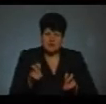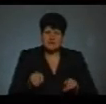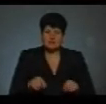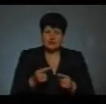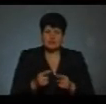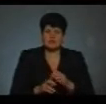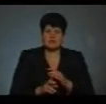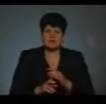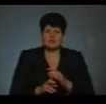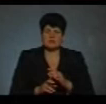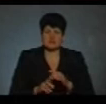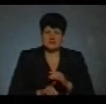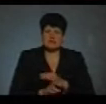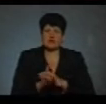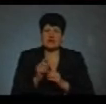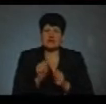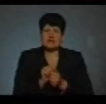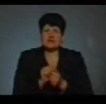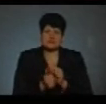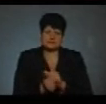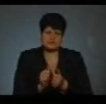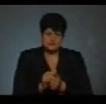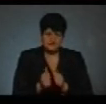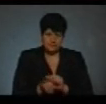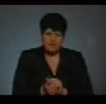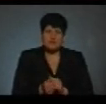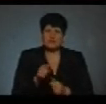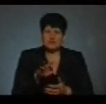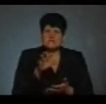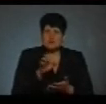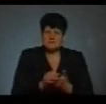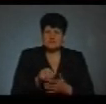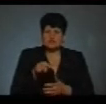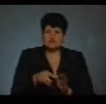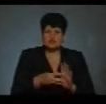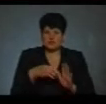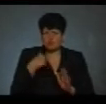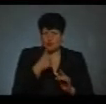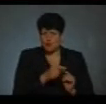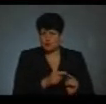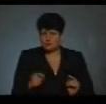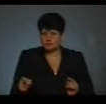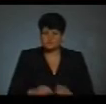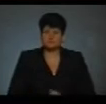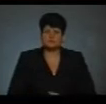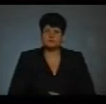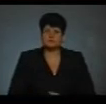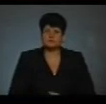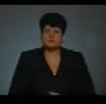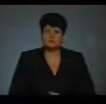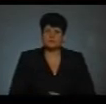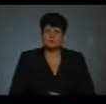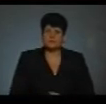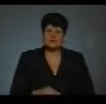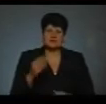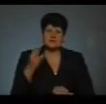церкви євангельських християн. Гуманітарною допомогою фонд займається з 2008 року. У